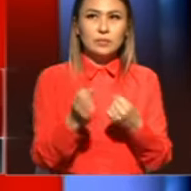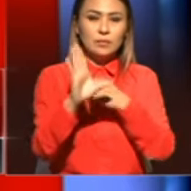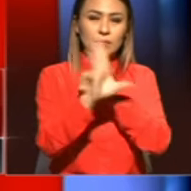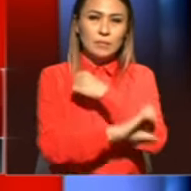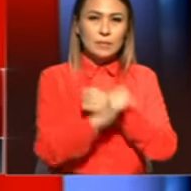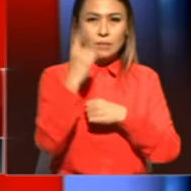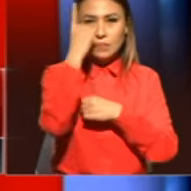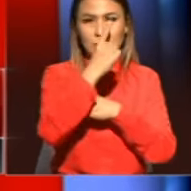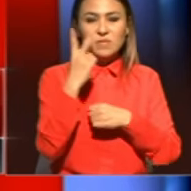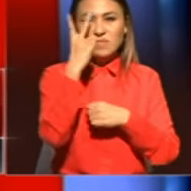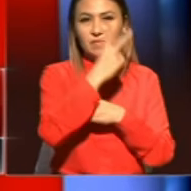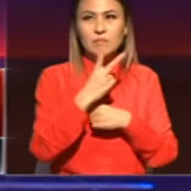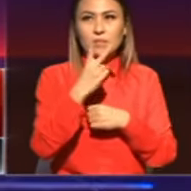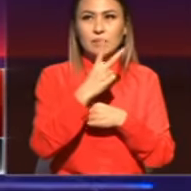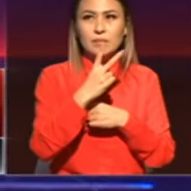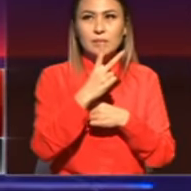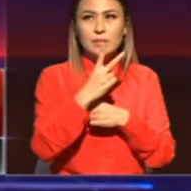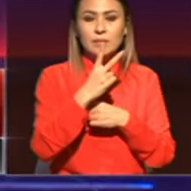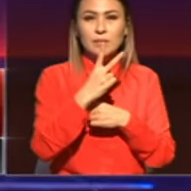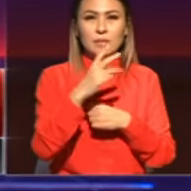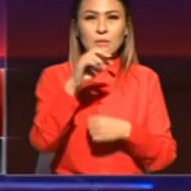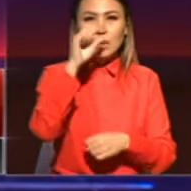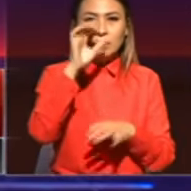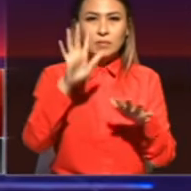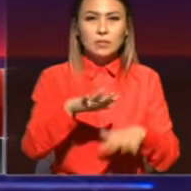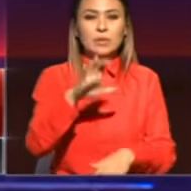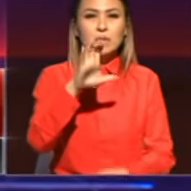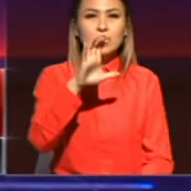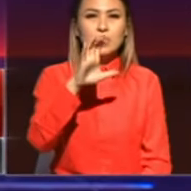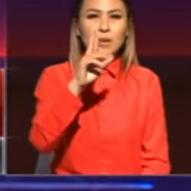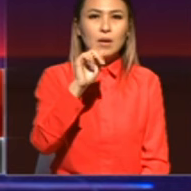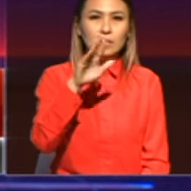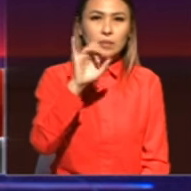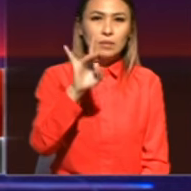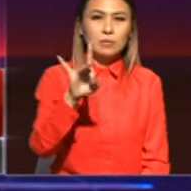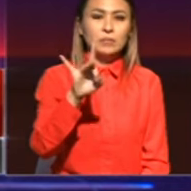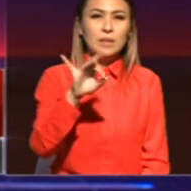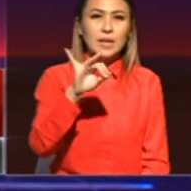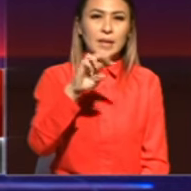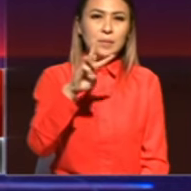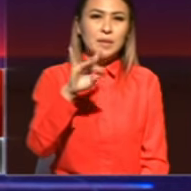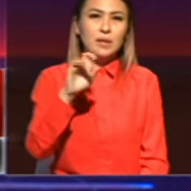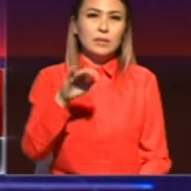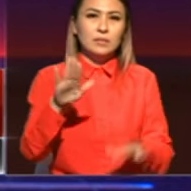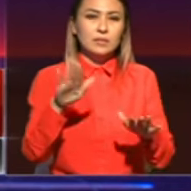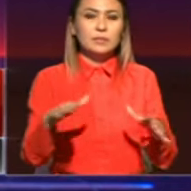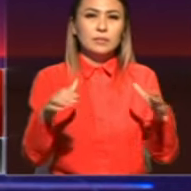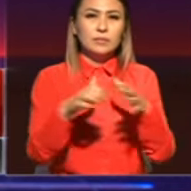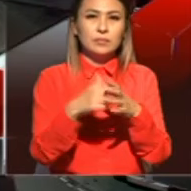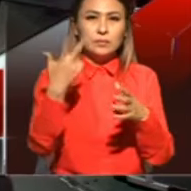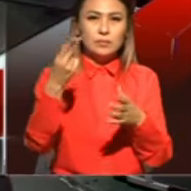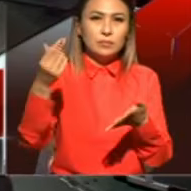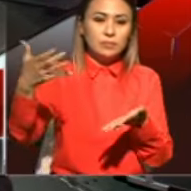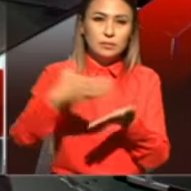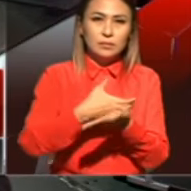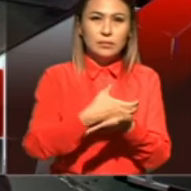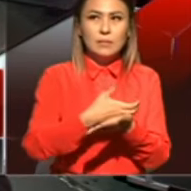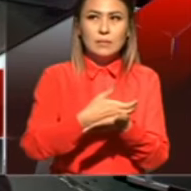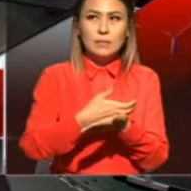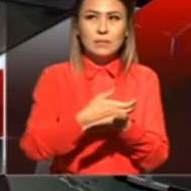жыл, екі жылдың ішінде мына араб елдерінің Саудия, Катар, Эмират үшеуінен келіп жатқан ақша бұл